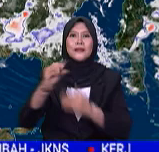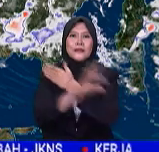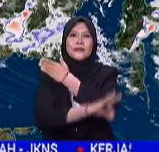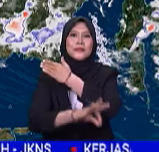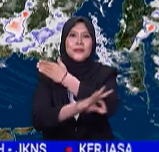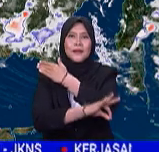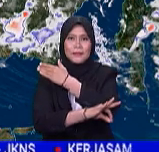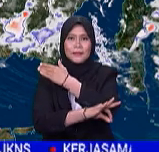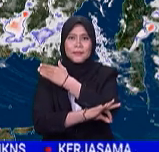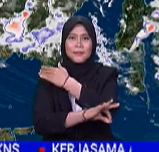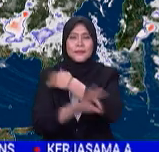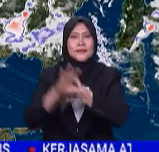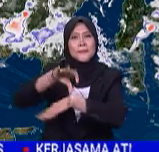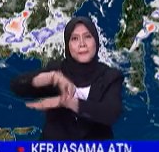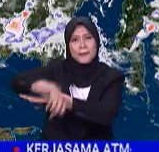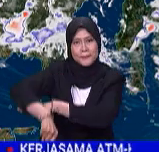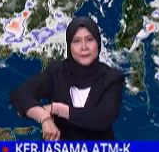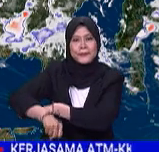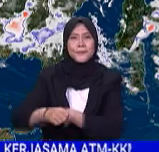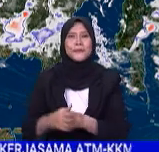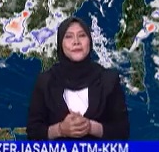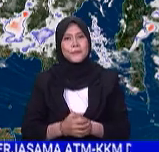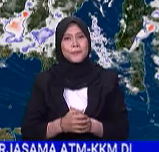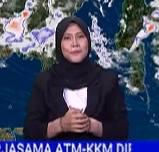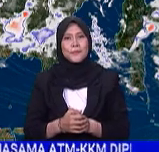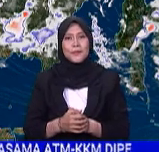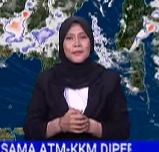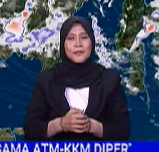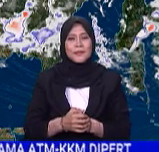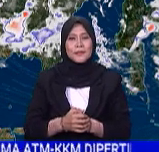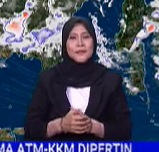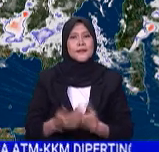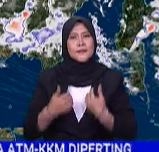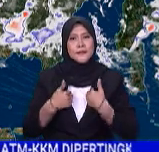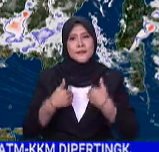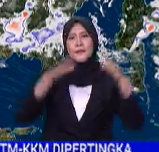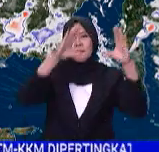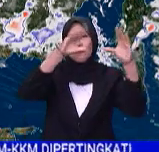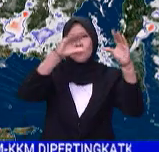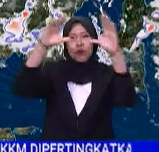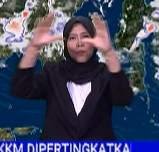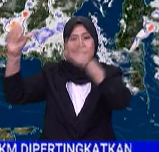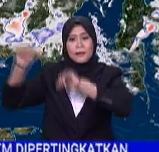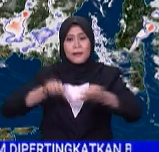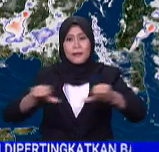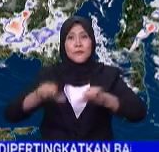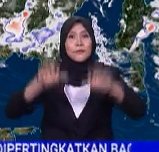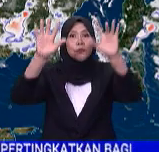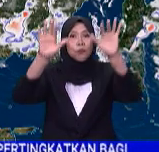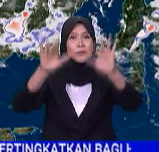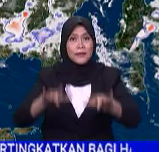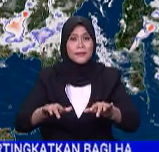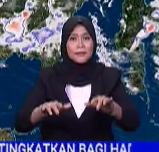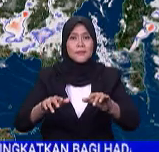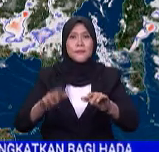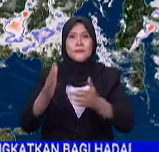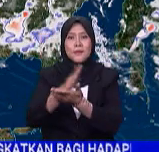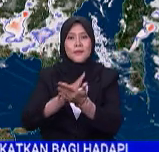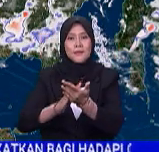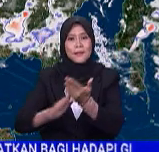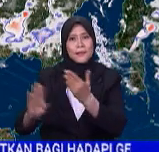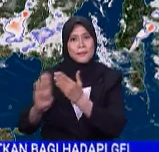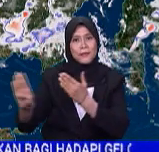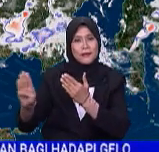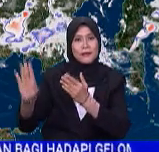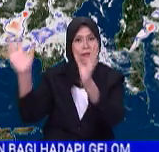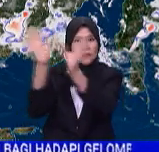Sembilan menjelang lewat malam nanti. Selain itu, turut dicerap terdapat kelompok awan aktif membawa hujan di sekitar bahagian